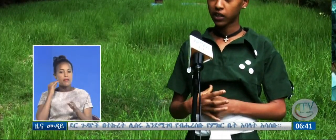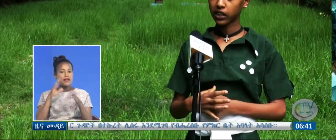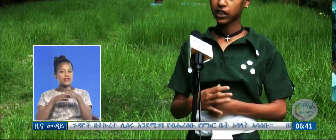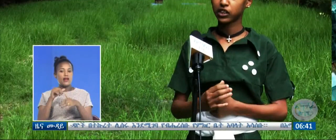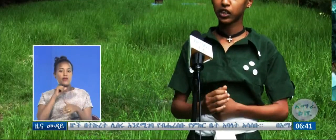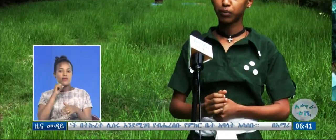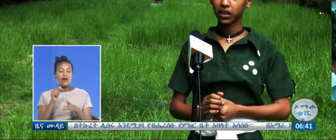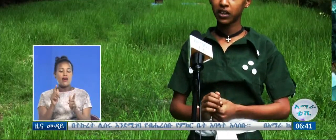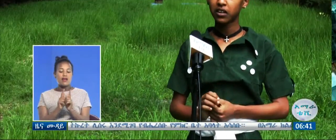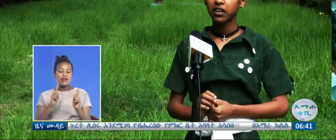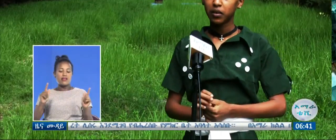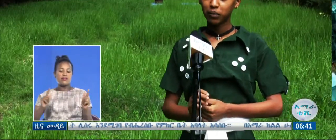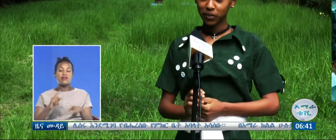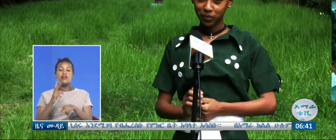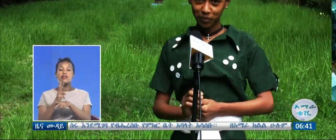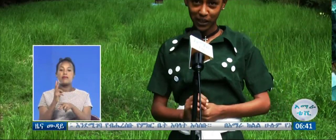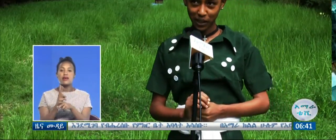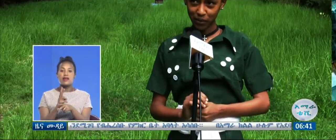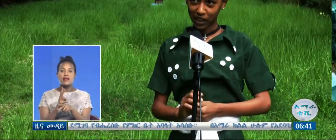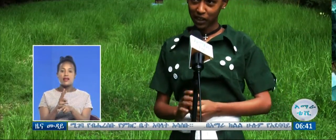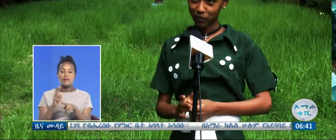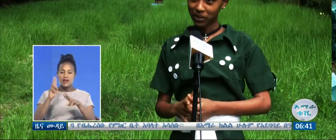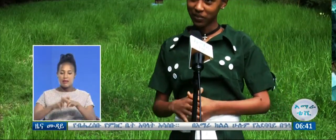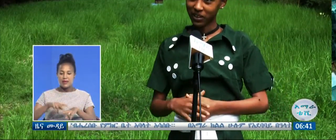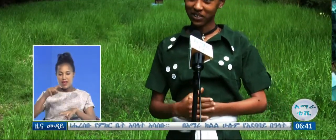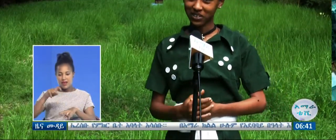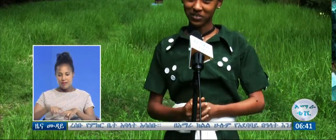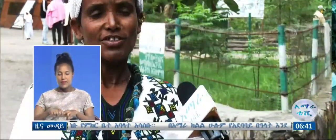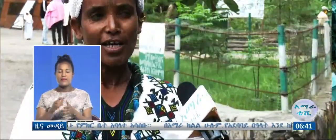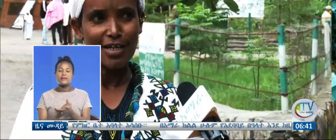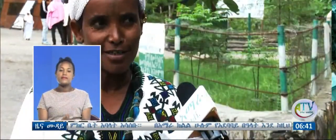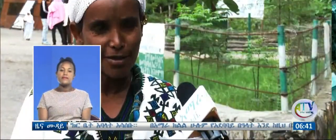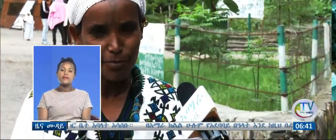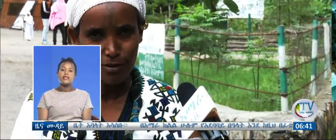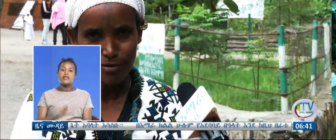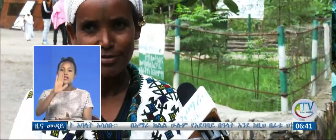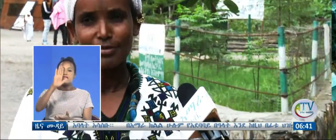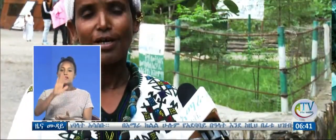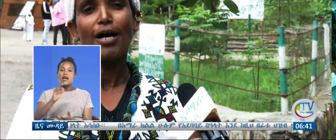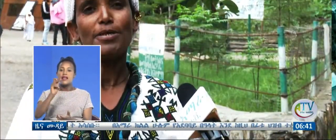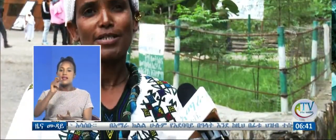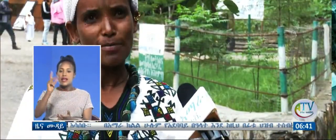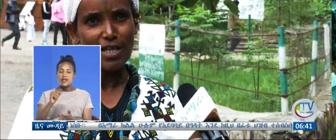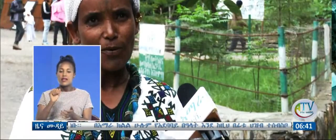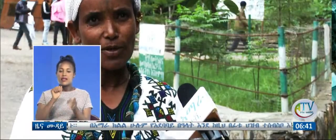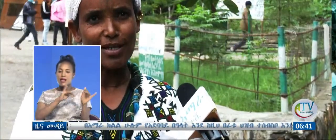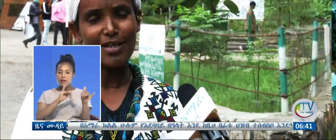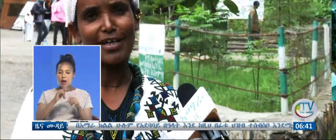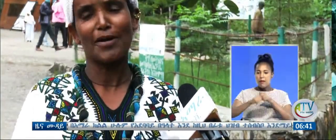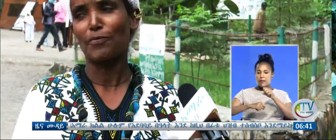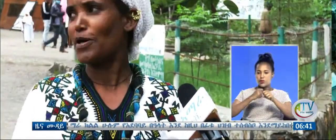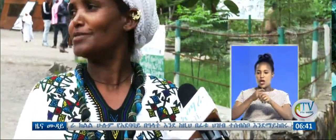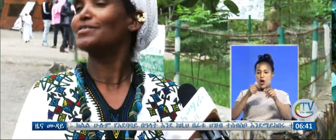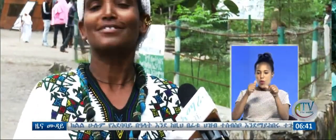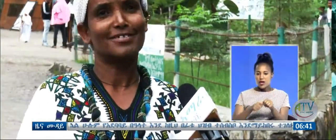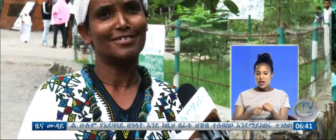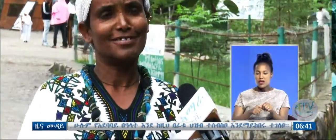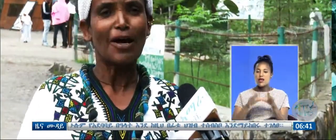ሳንወጣ ማለት ርቀታችን ጠብቀን መቀመጥ አለብን ማለት ነው። ሻደይን ደግሞ አመት አመት ያቆየነ